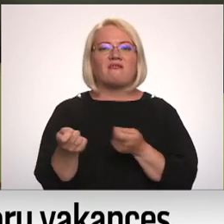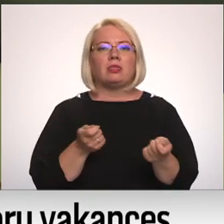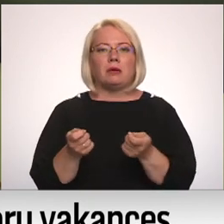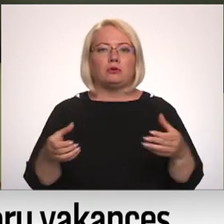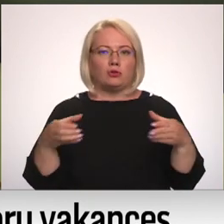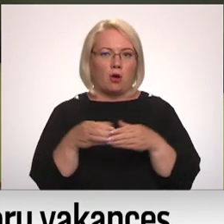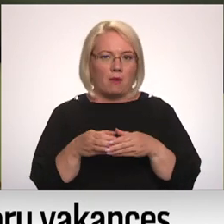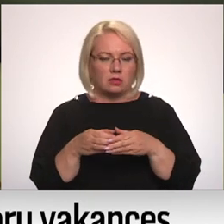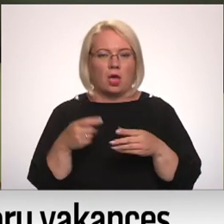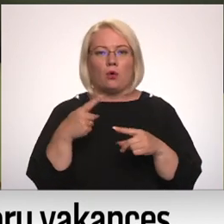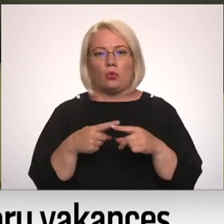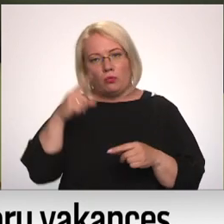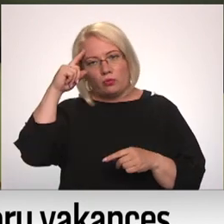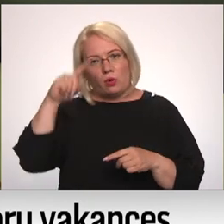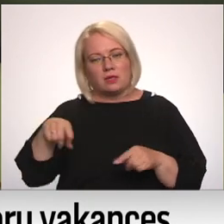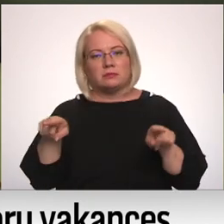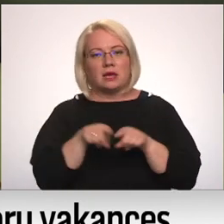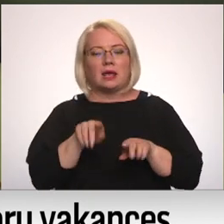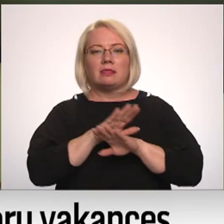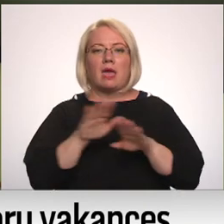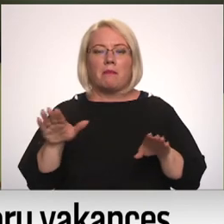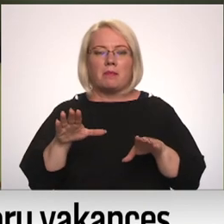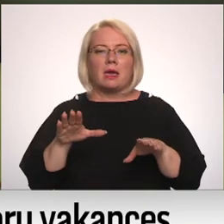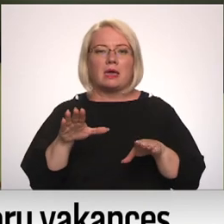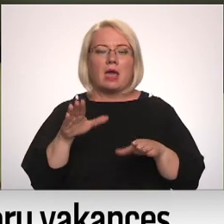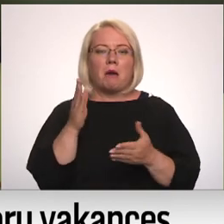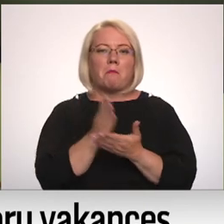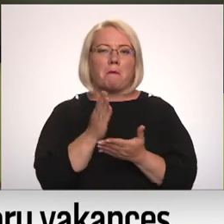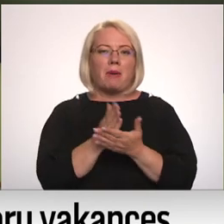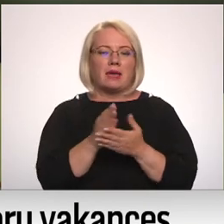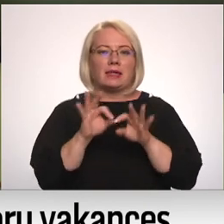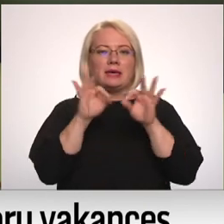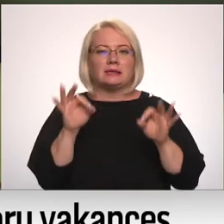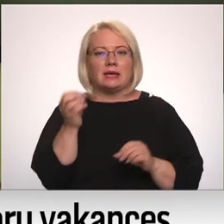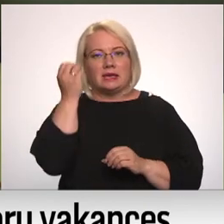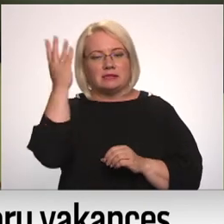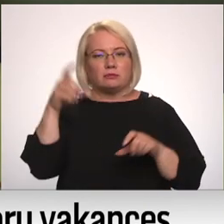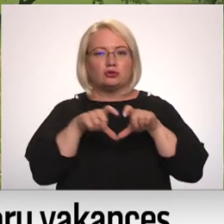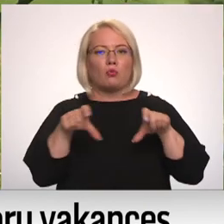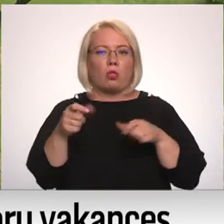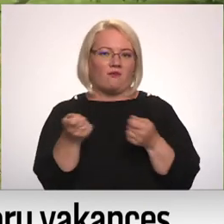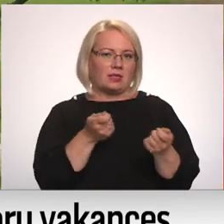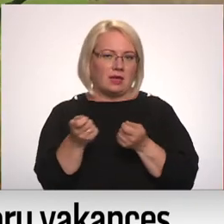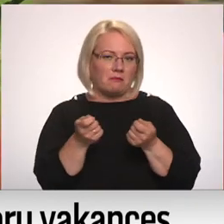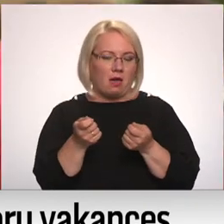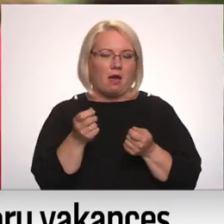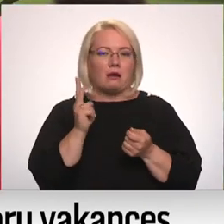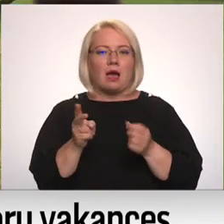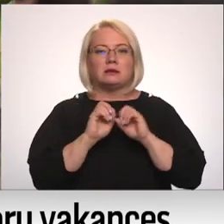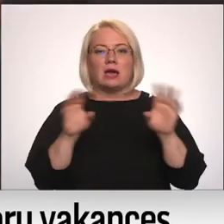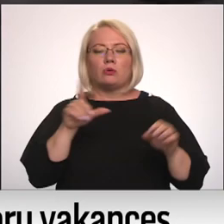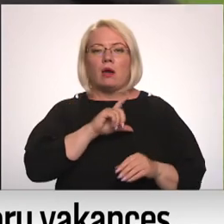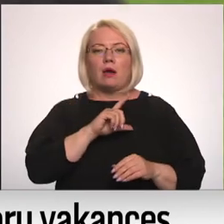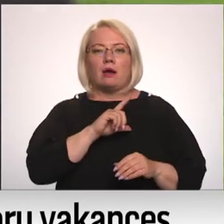komandai, un, protams, nebija arī pabeigta vēl iesāktā izglītība skolu vadībā. Kā skaidro Latvijas